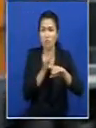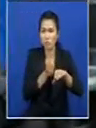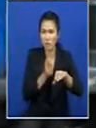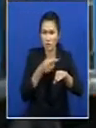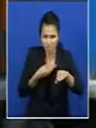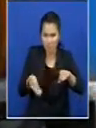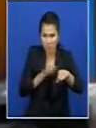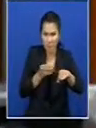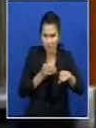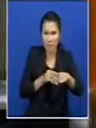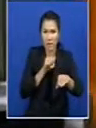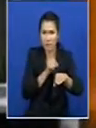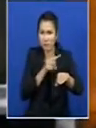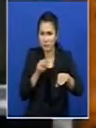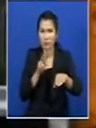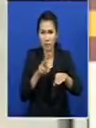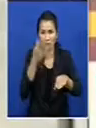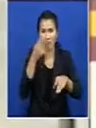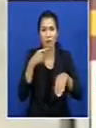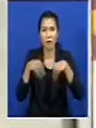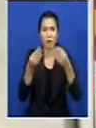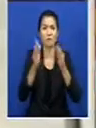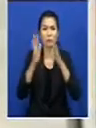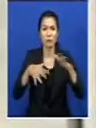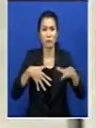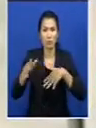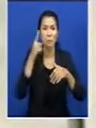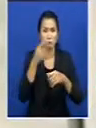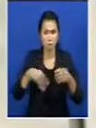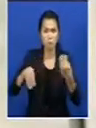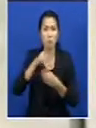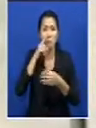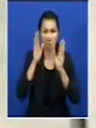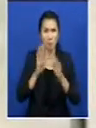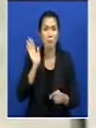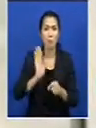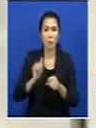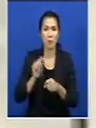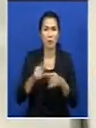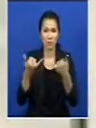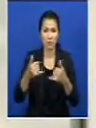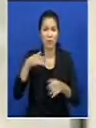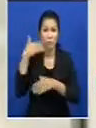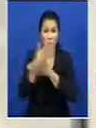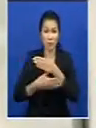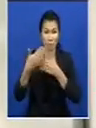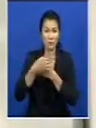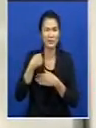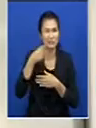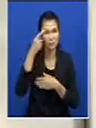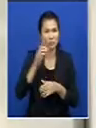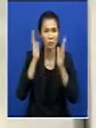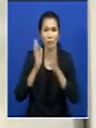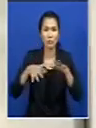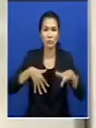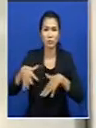อีกขบวนละ 1-2 ตู้ด้วยเพื่อให้รองรับกับประชาชนได้อย่างเพียงพอค่ะซึ่งการรถไฟแห่งประเทศไทยนะคะประเมินว่าจะมี